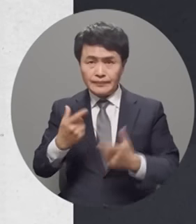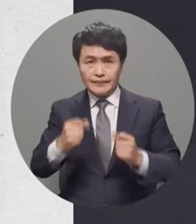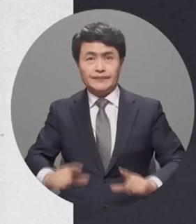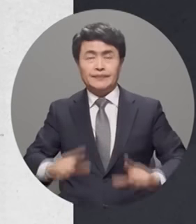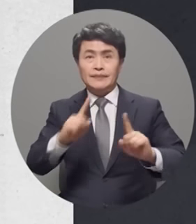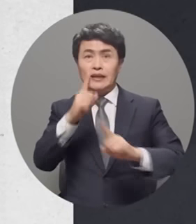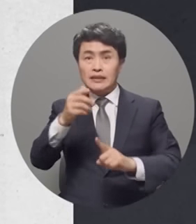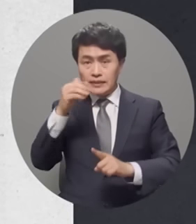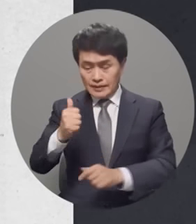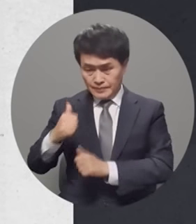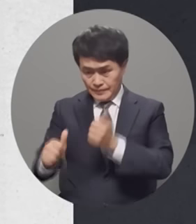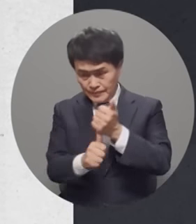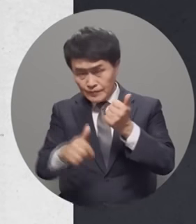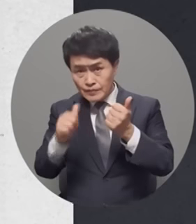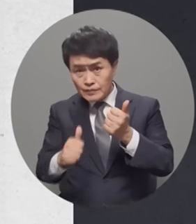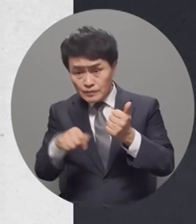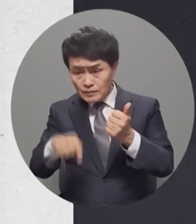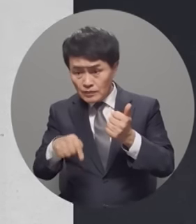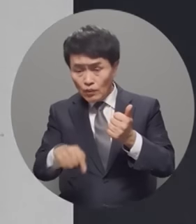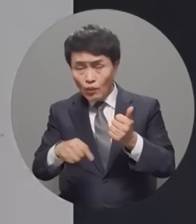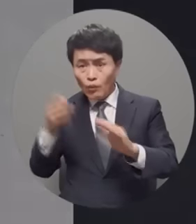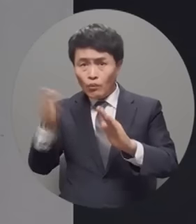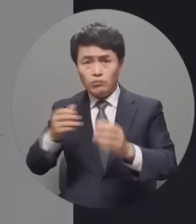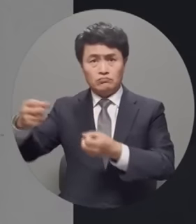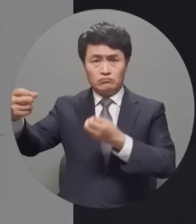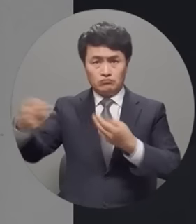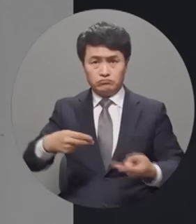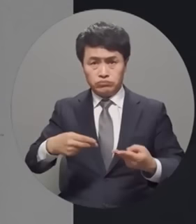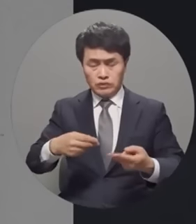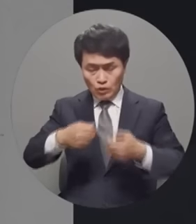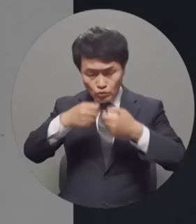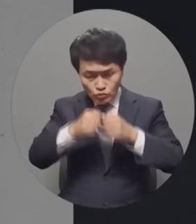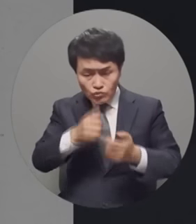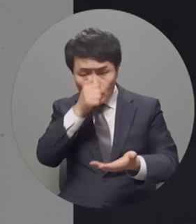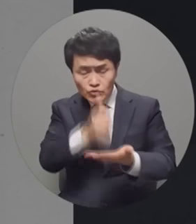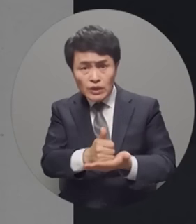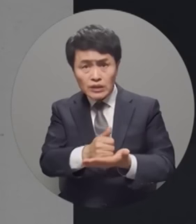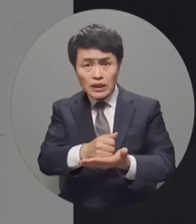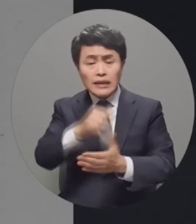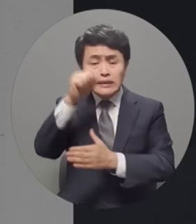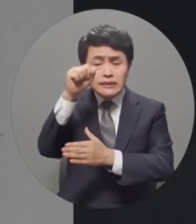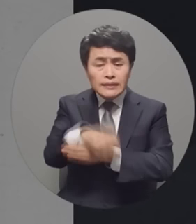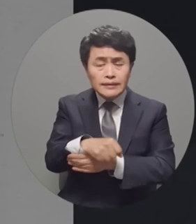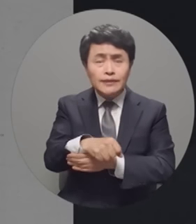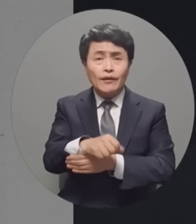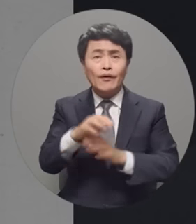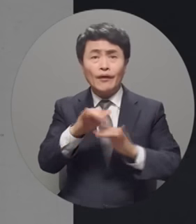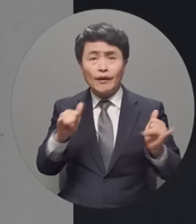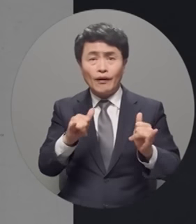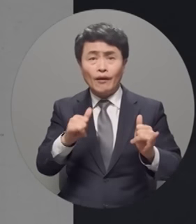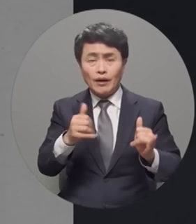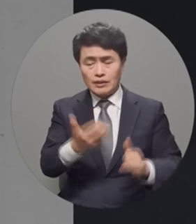장관의 법무참모가 조사본부에 보낸 공문에는 구체적인 혐의가 인정되는 사람들에 대해 이첩해야 한다는 내용도 적혀